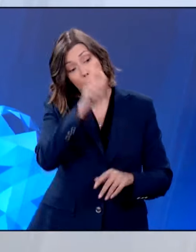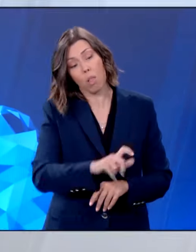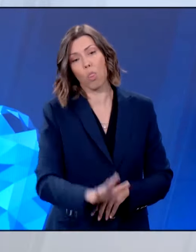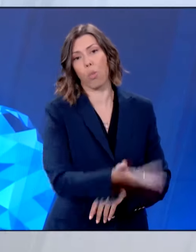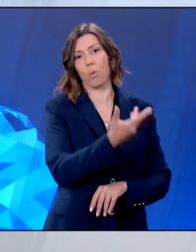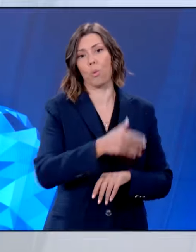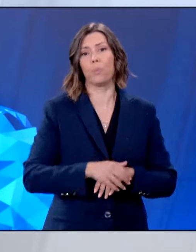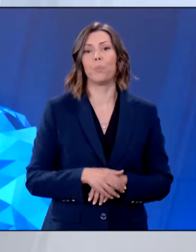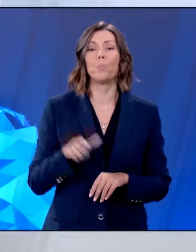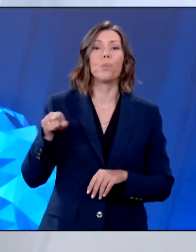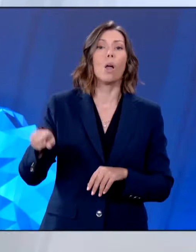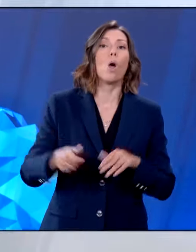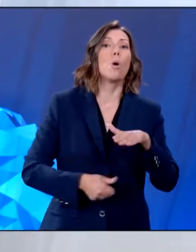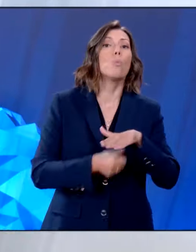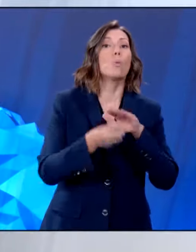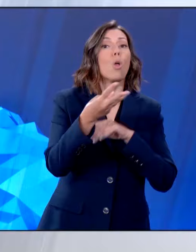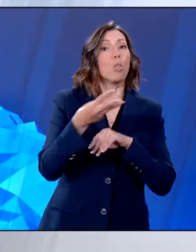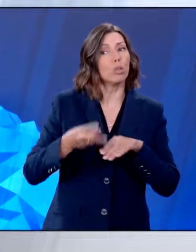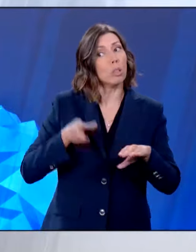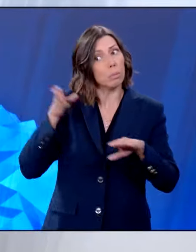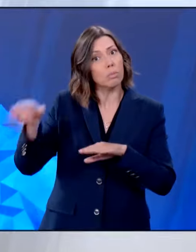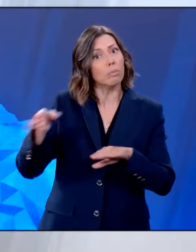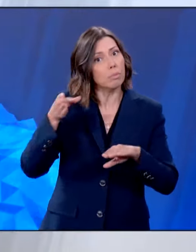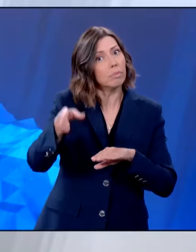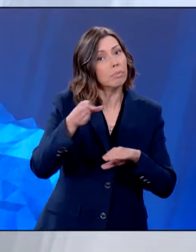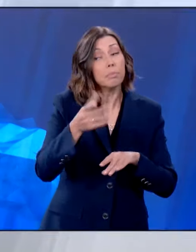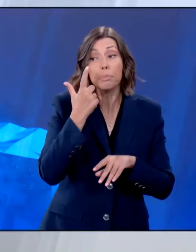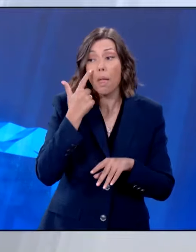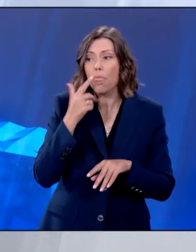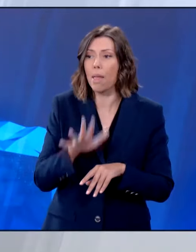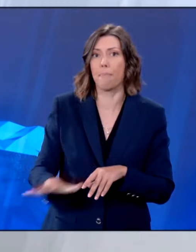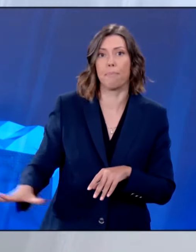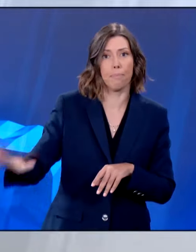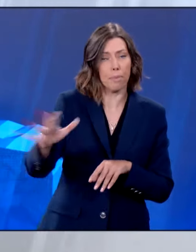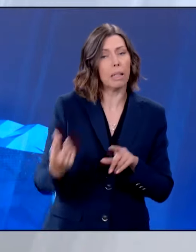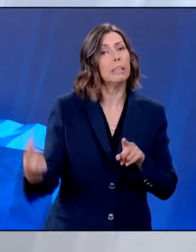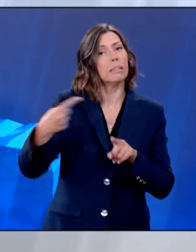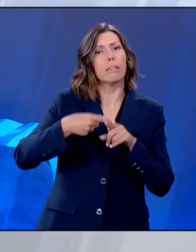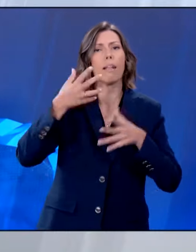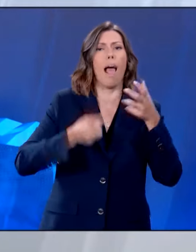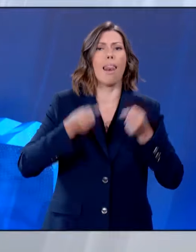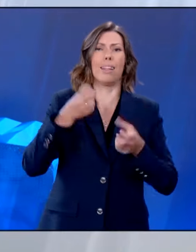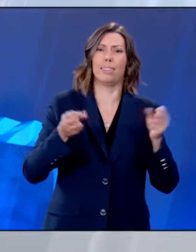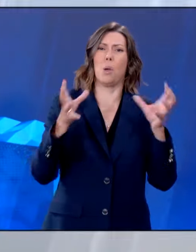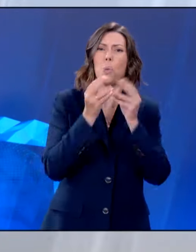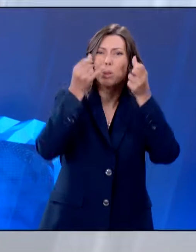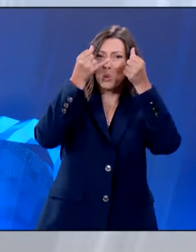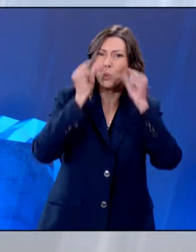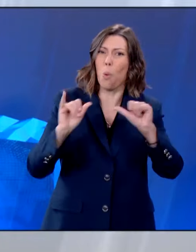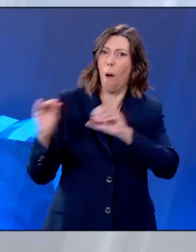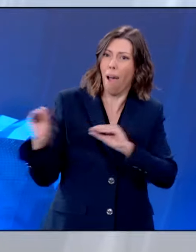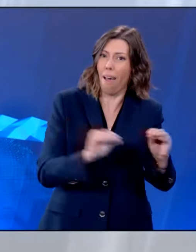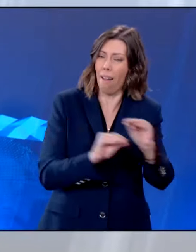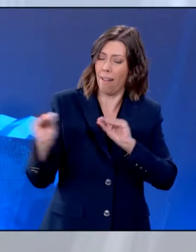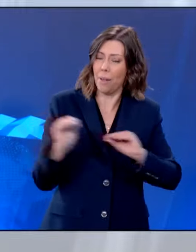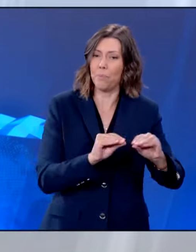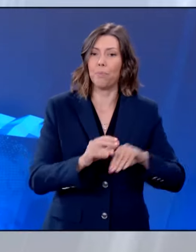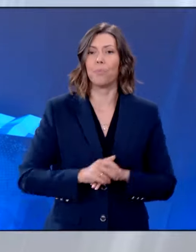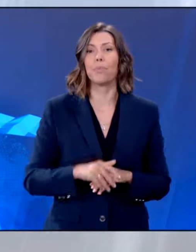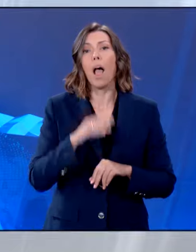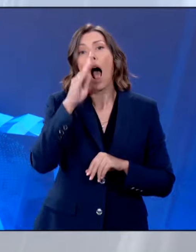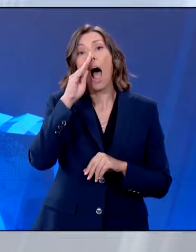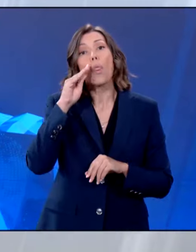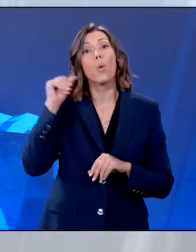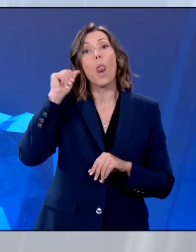επισκέφθηκε τις πληγήσεις περιοχές σε Πάτη Μεχαλανδρίου, Νέα Μάκρη και Πεντέλη, καθώς και το καταφύγιο ζώων στο Γαλάτσι. Ο Νίκος Ανδρουλάκης επισκέφθηκε τις πληγήσεις περιοχές στη λίμνη